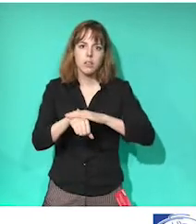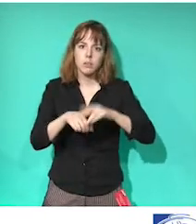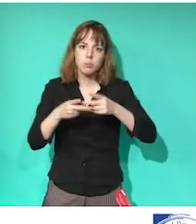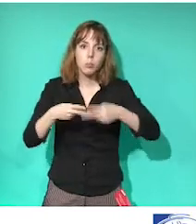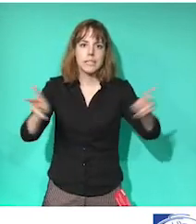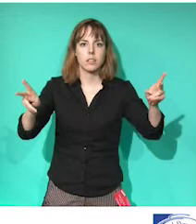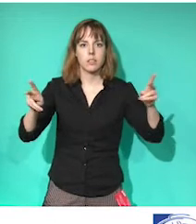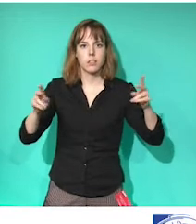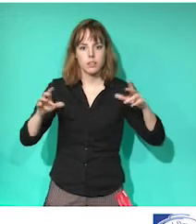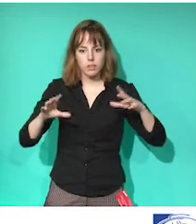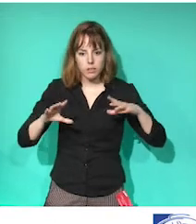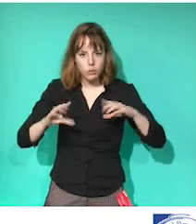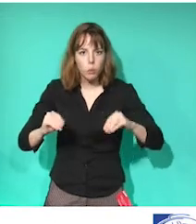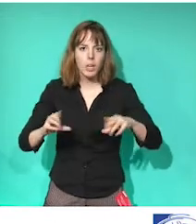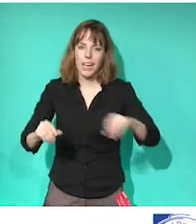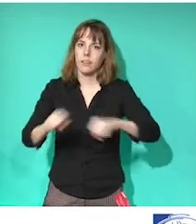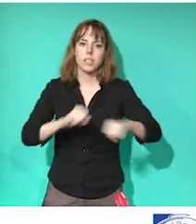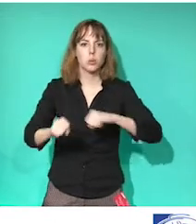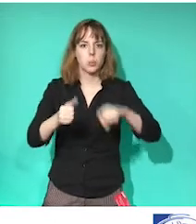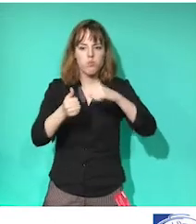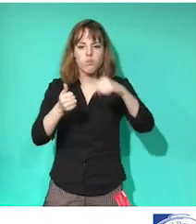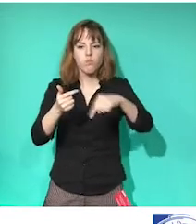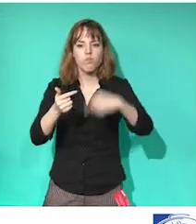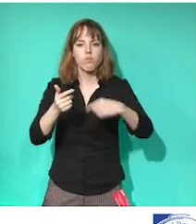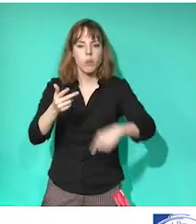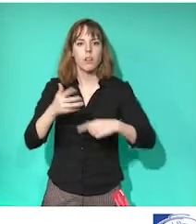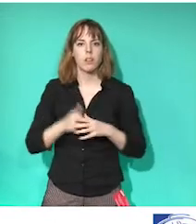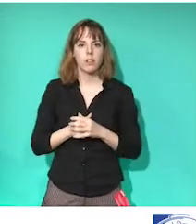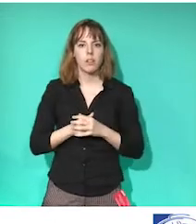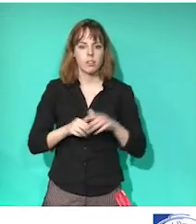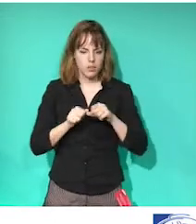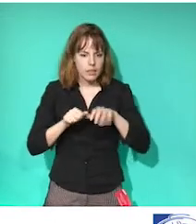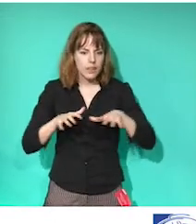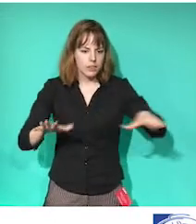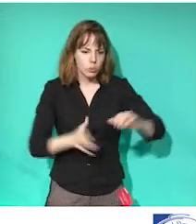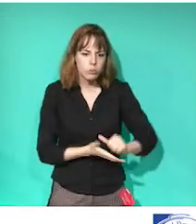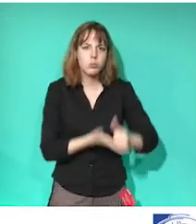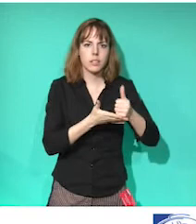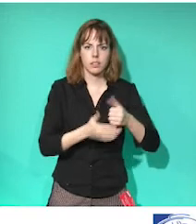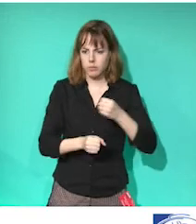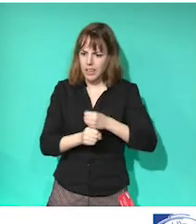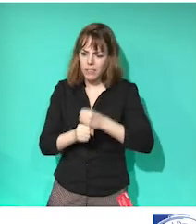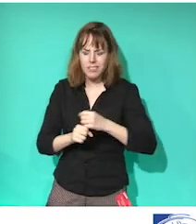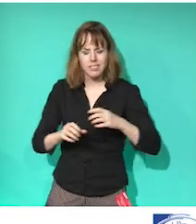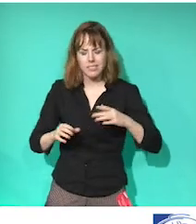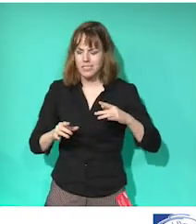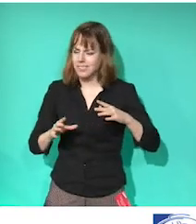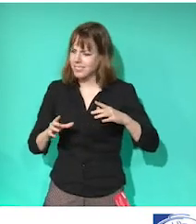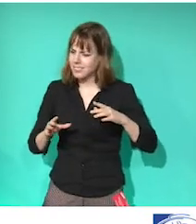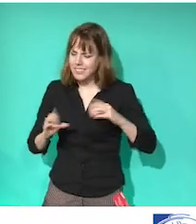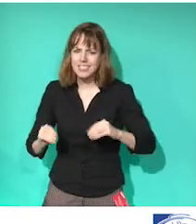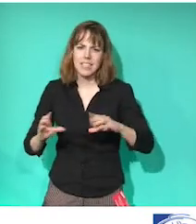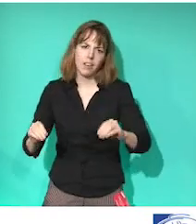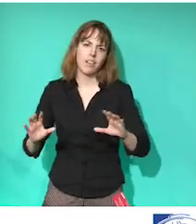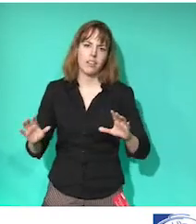action gouvernementale, en soutien au réseau, en soutien au travail de terrain. Et cette fonction